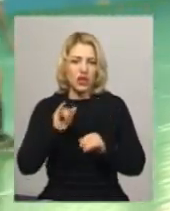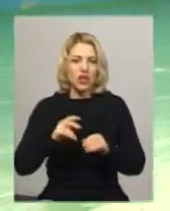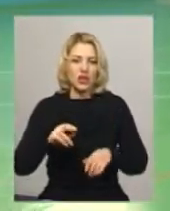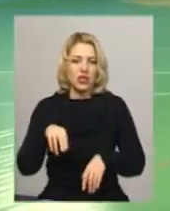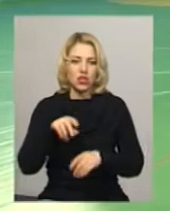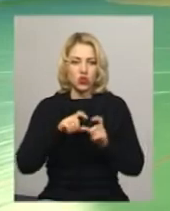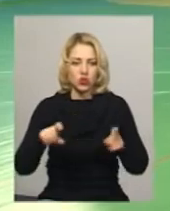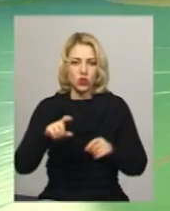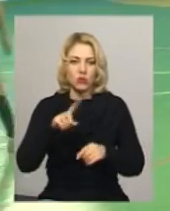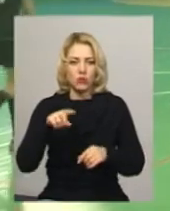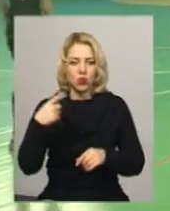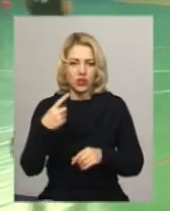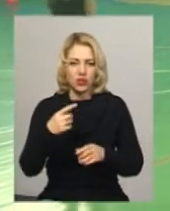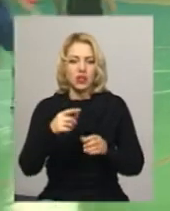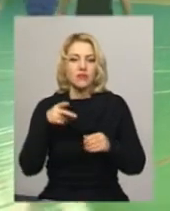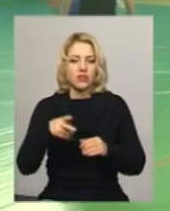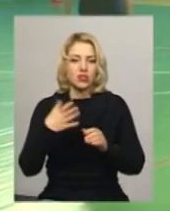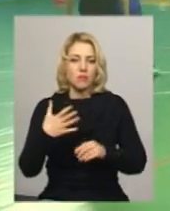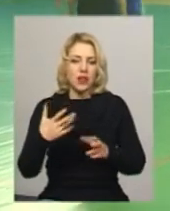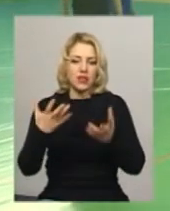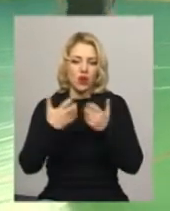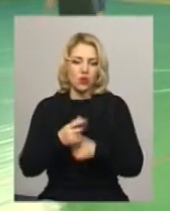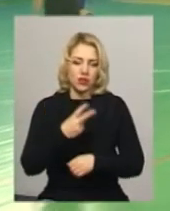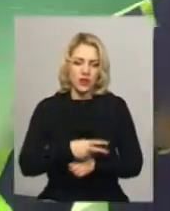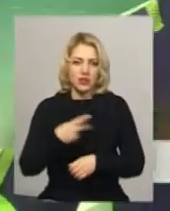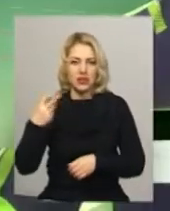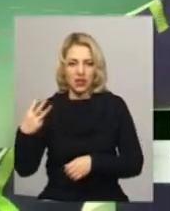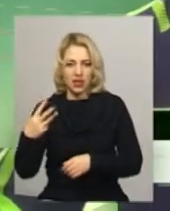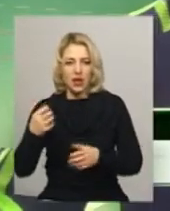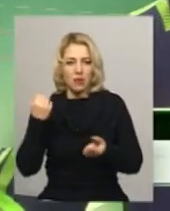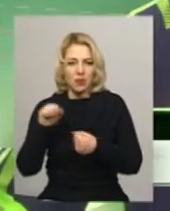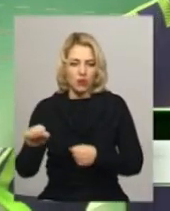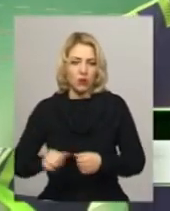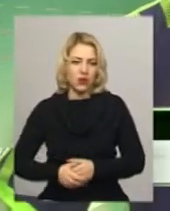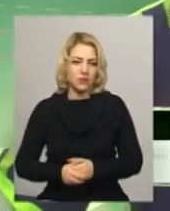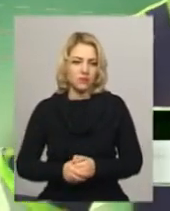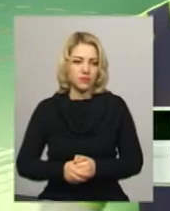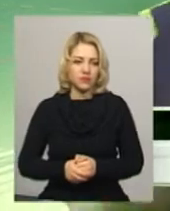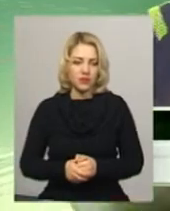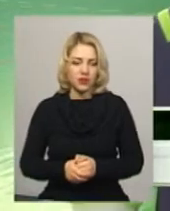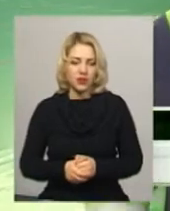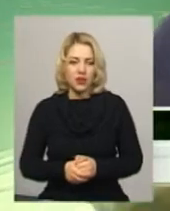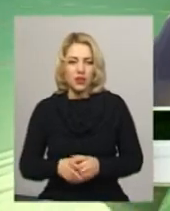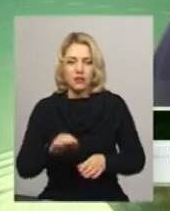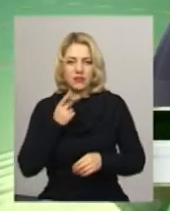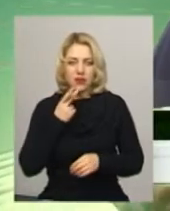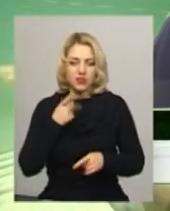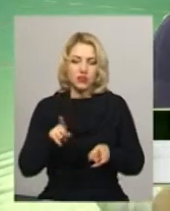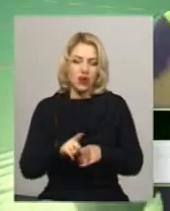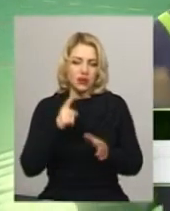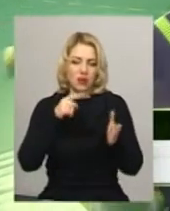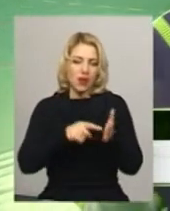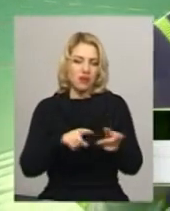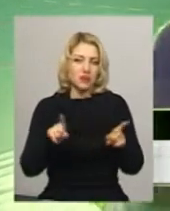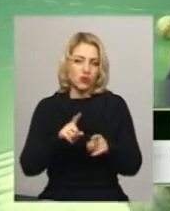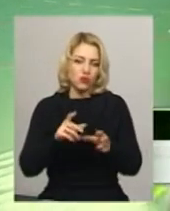номер 1-2005. З рахунком 23 остання перемогла. Не завжди так трапляється, що